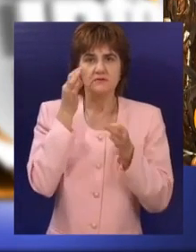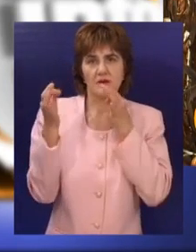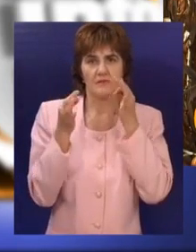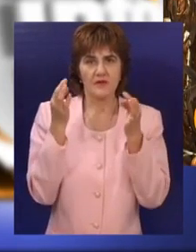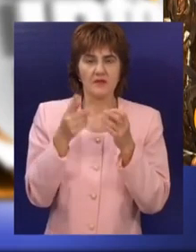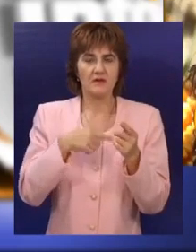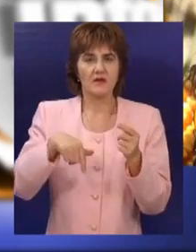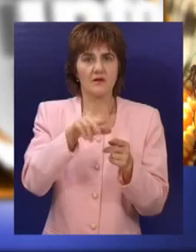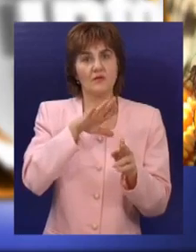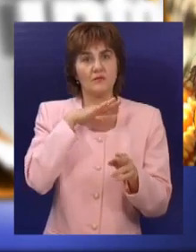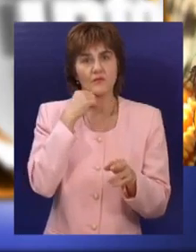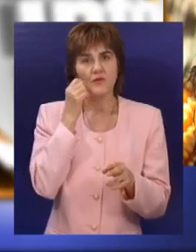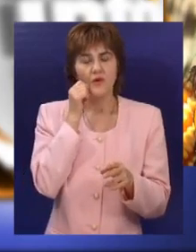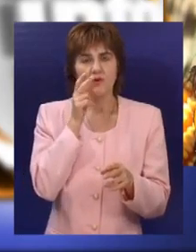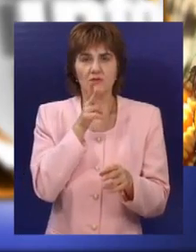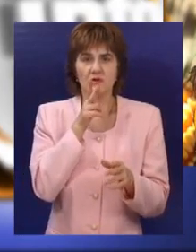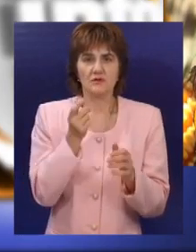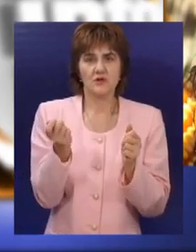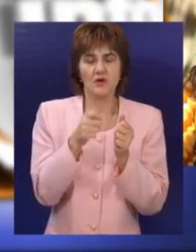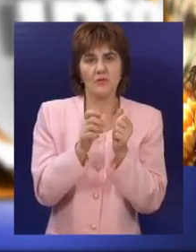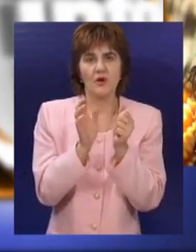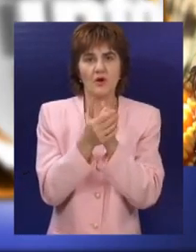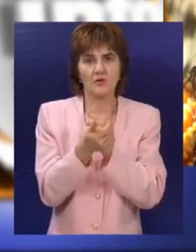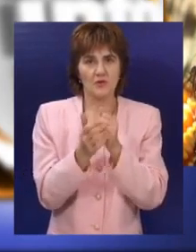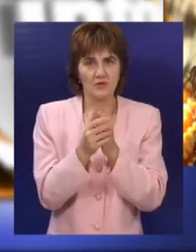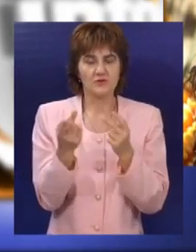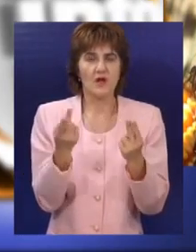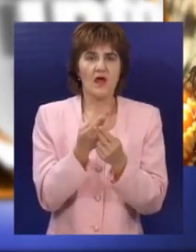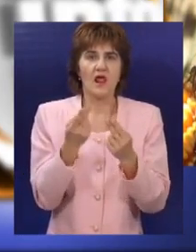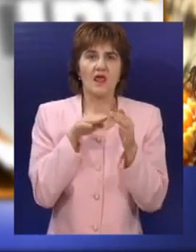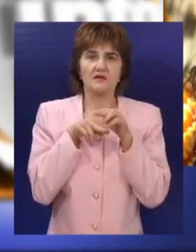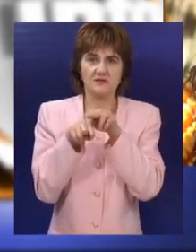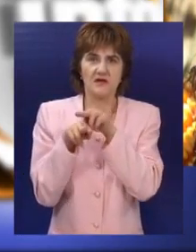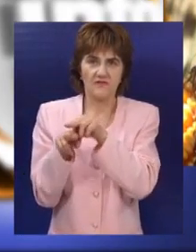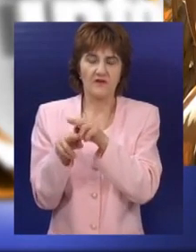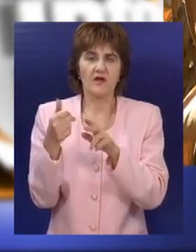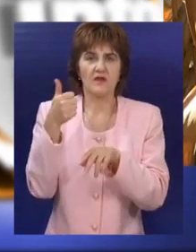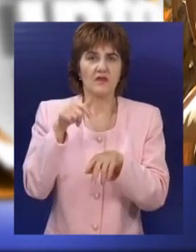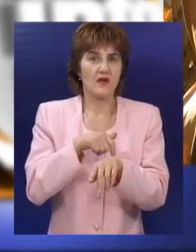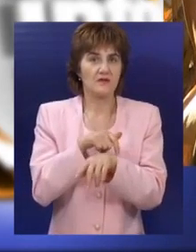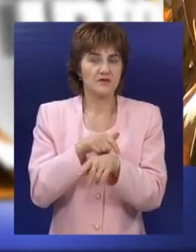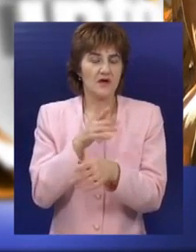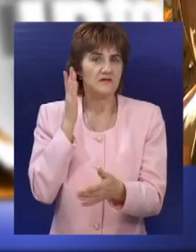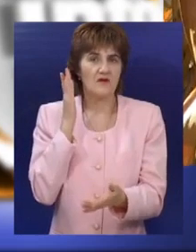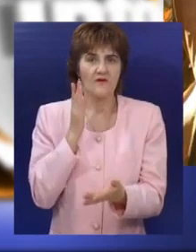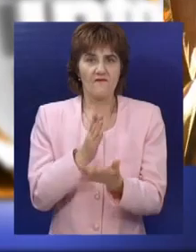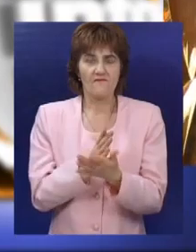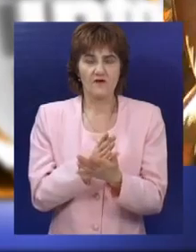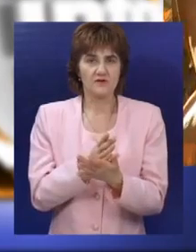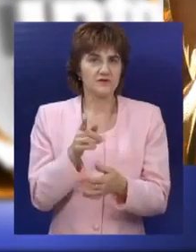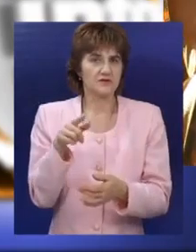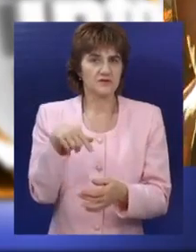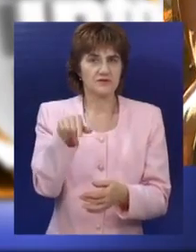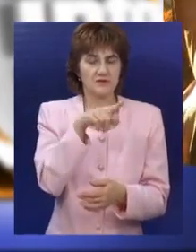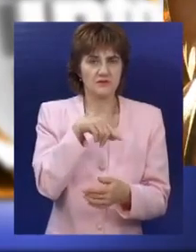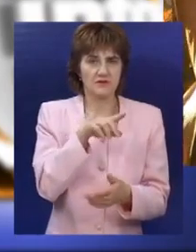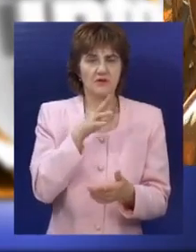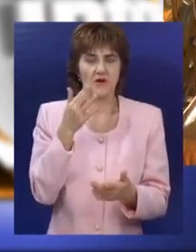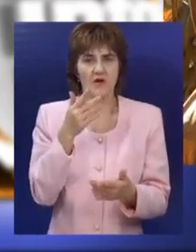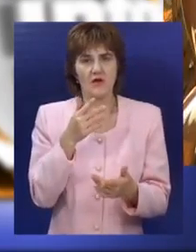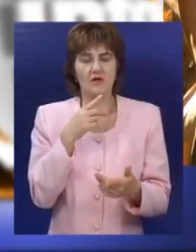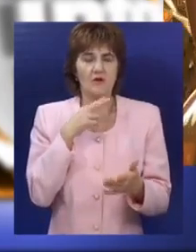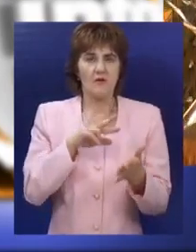interesovanje za otkup kukuruza za potrebe Republičke direkcije za robne rezerve. Za samo sat i po vremena poljoprivrednici sa severa Bačke ponudili